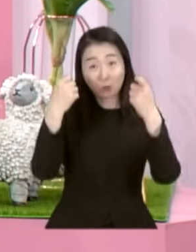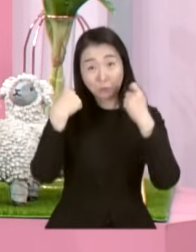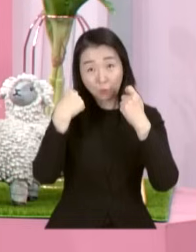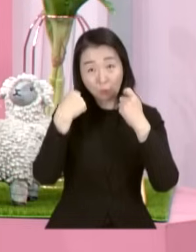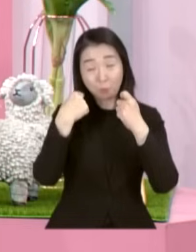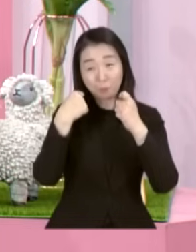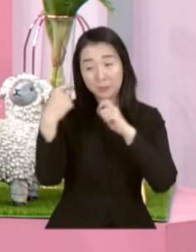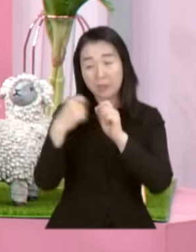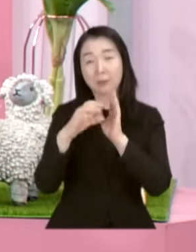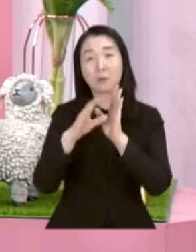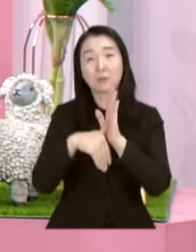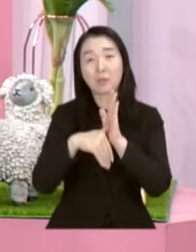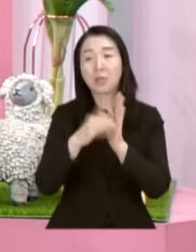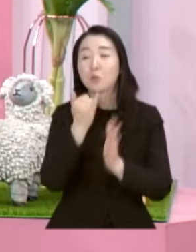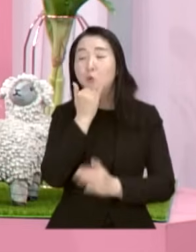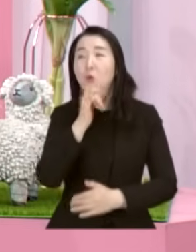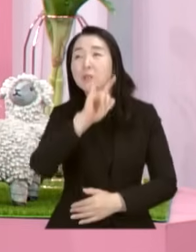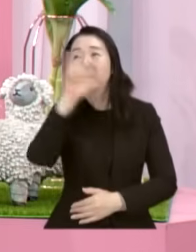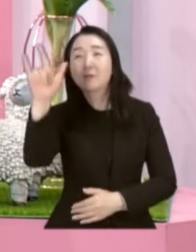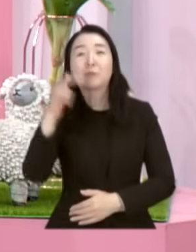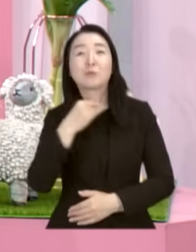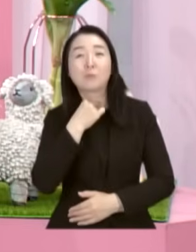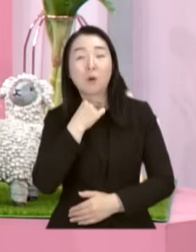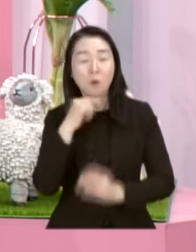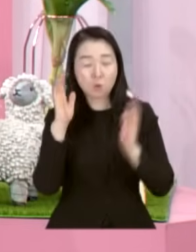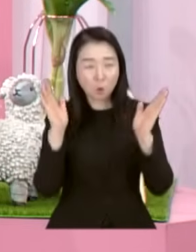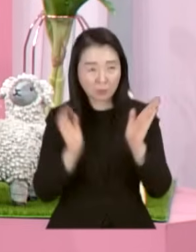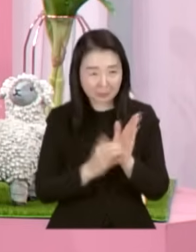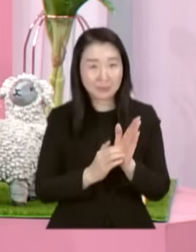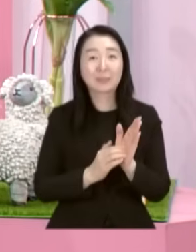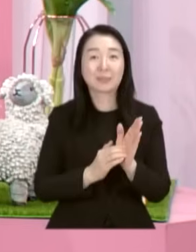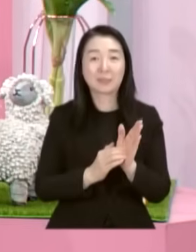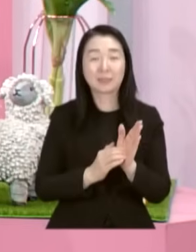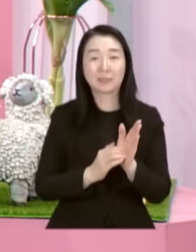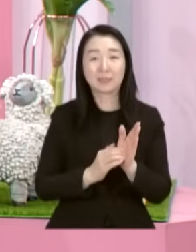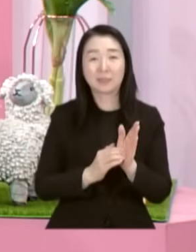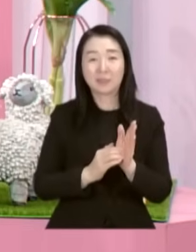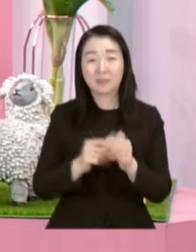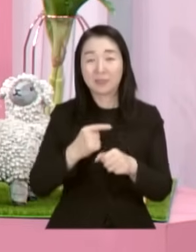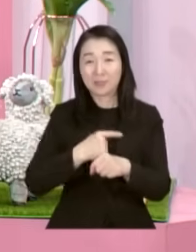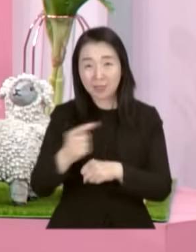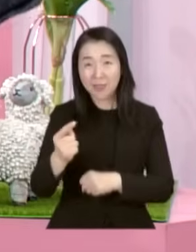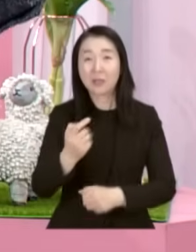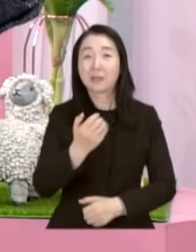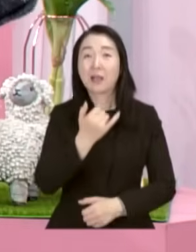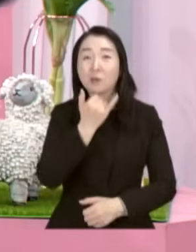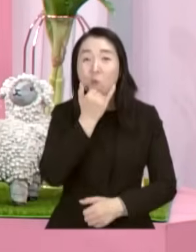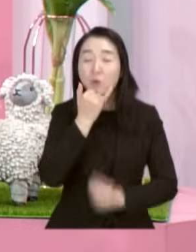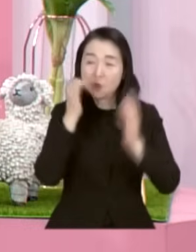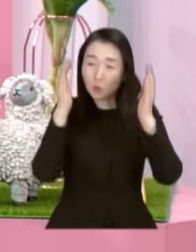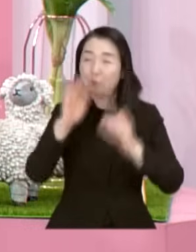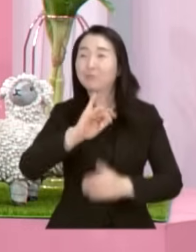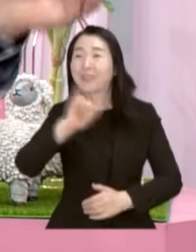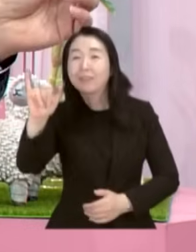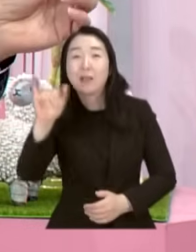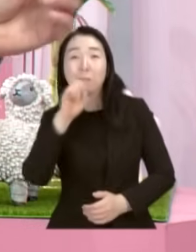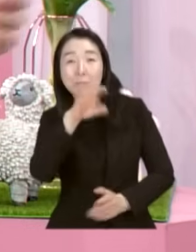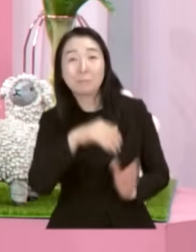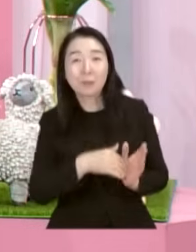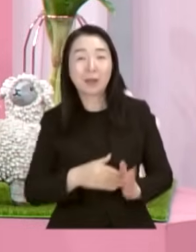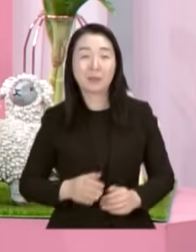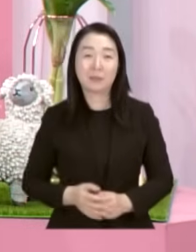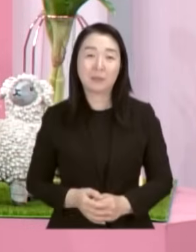때 전 독일로 유학을 가려고 공부 다 마치고 이제 공부 끝나자마자 내년에 나는 이제 독일로